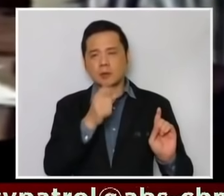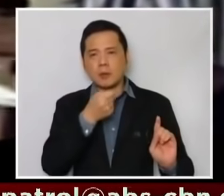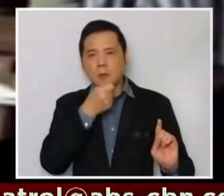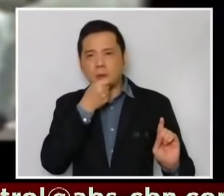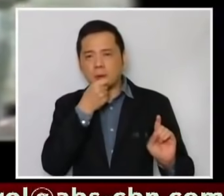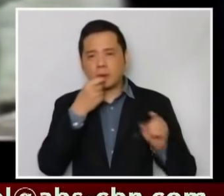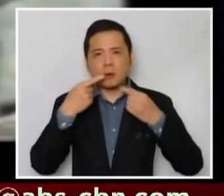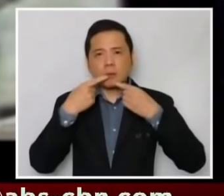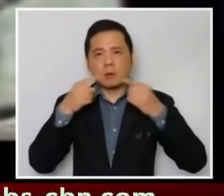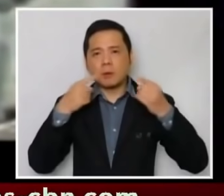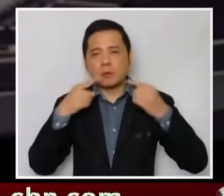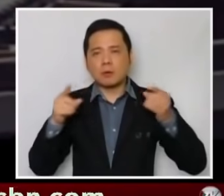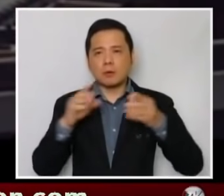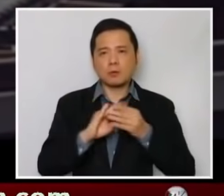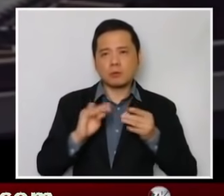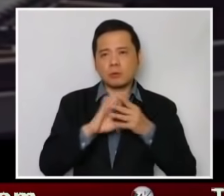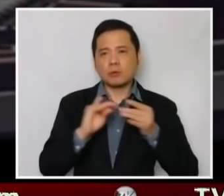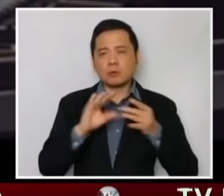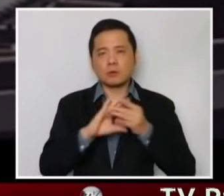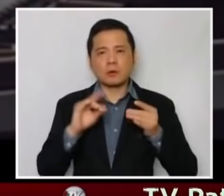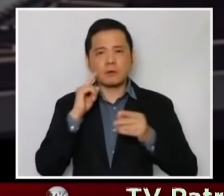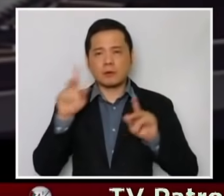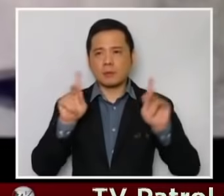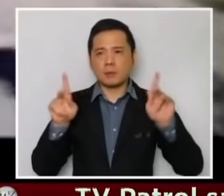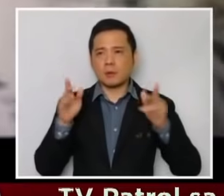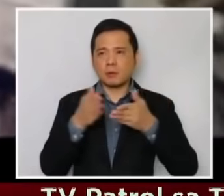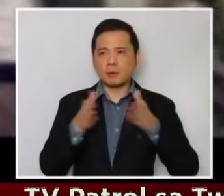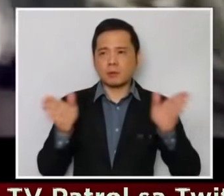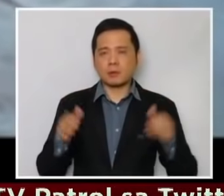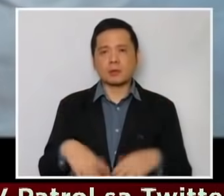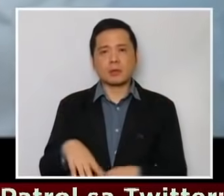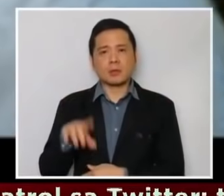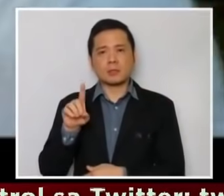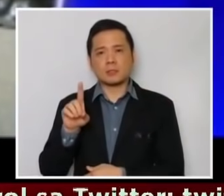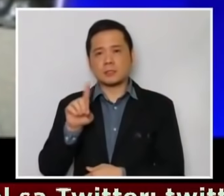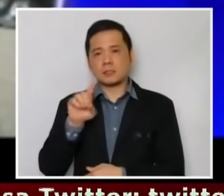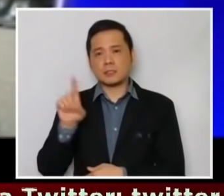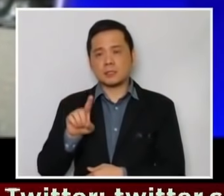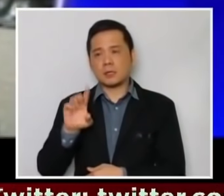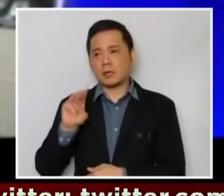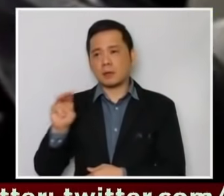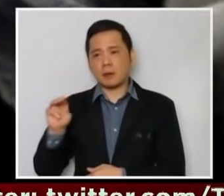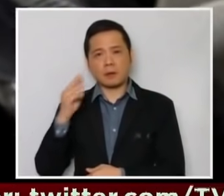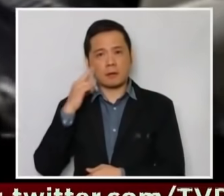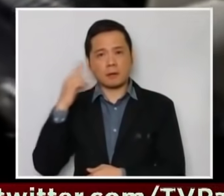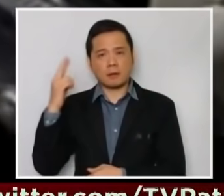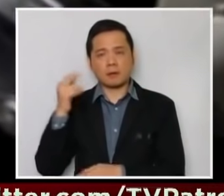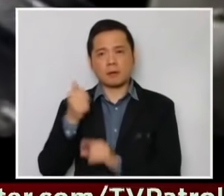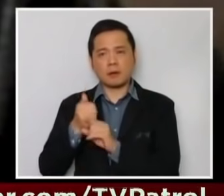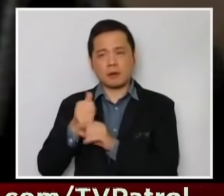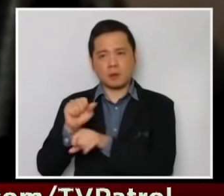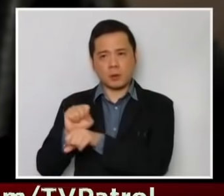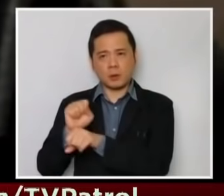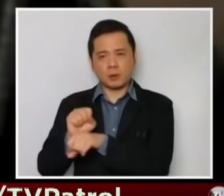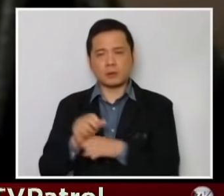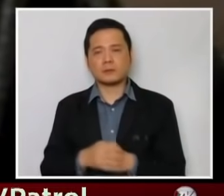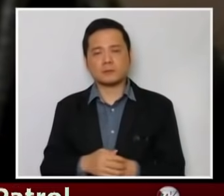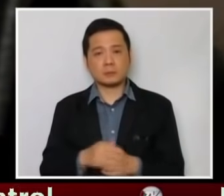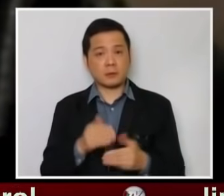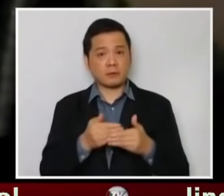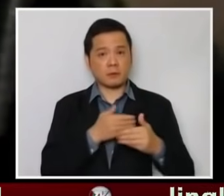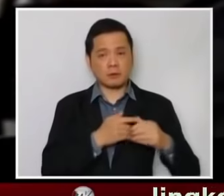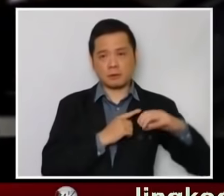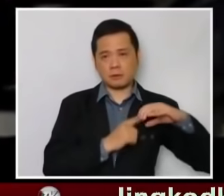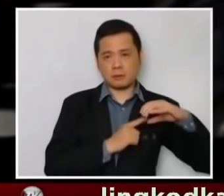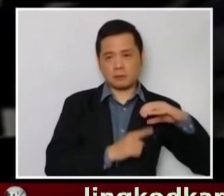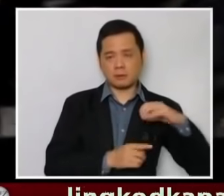nang sumahimpapawid ang DZMM sa muling pagbubukas ng ABS-CBN. Kasabay ng pag-arangkada sa